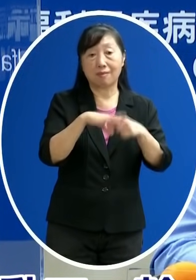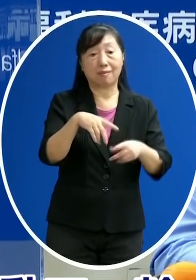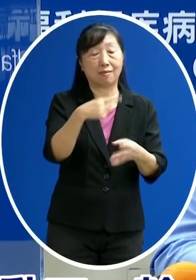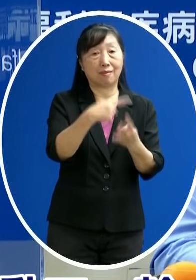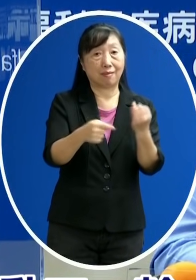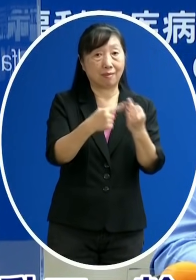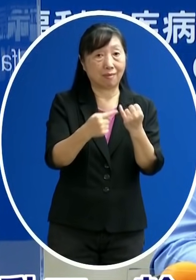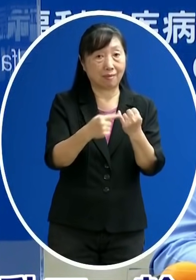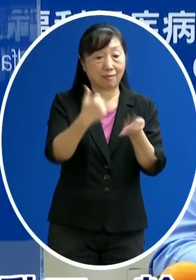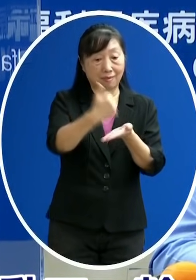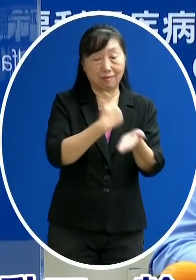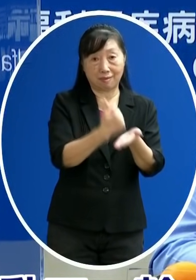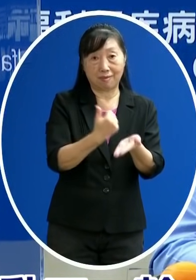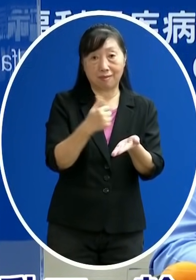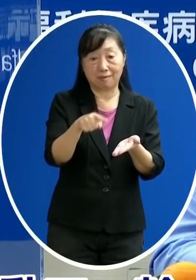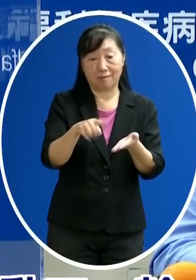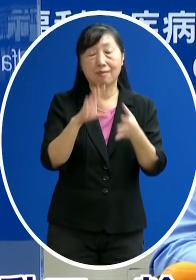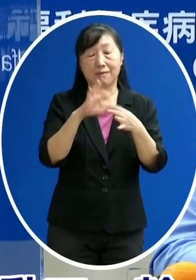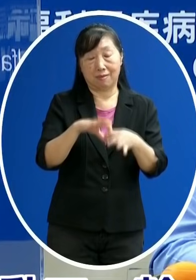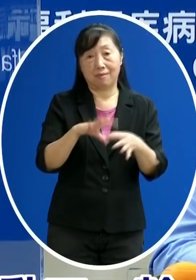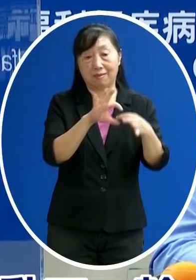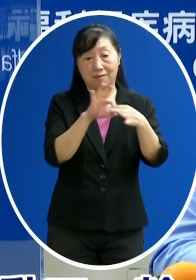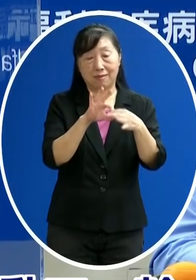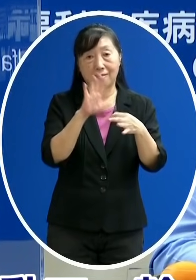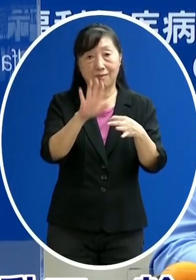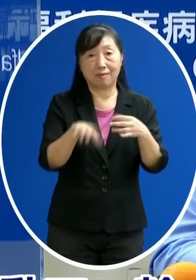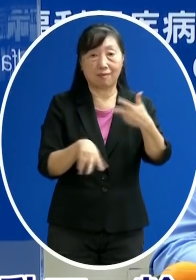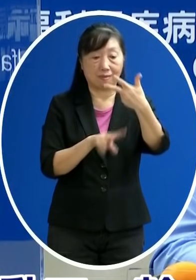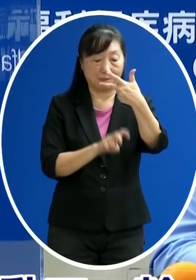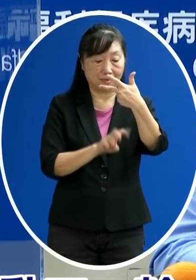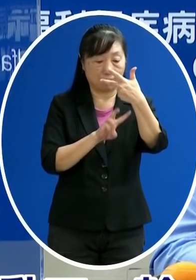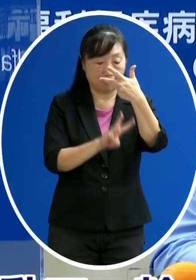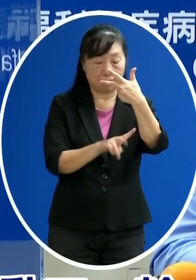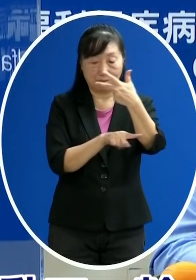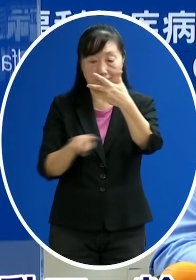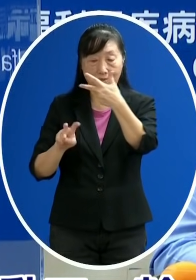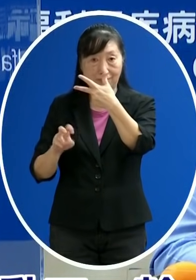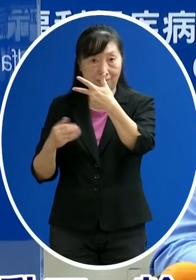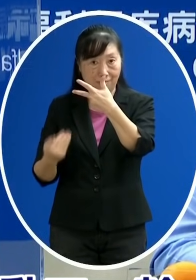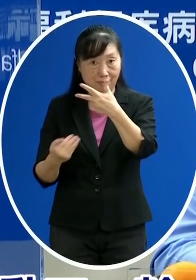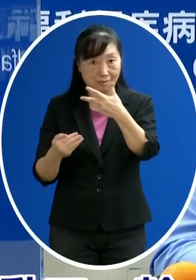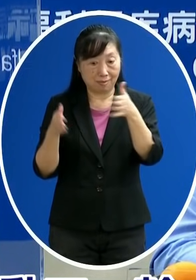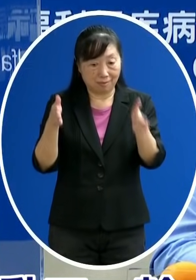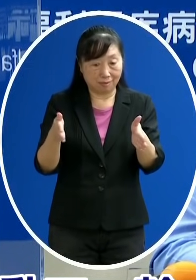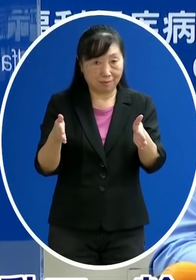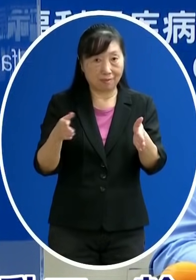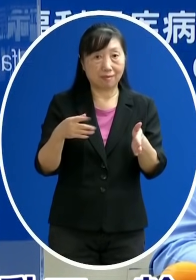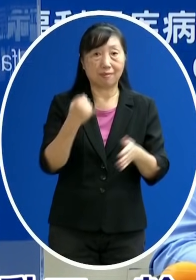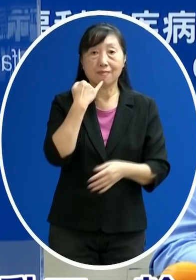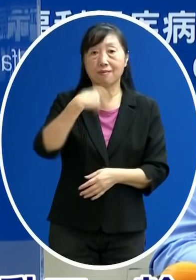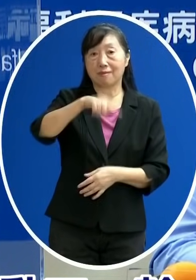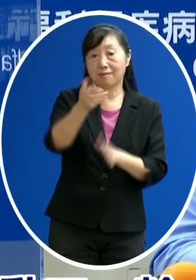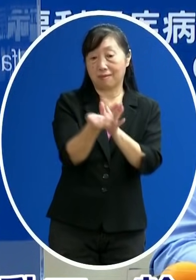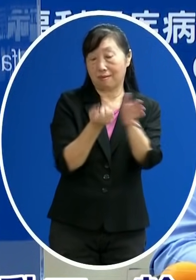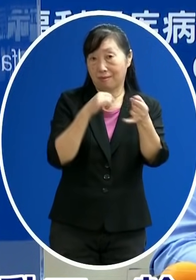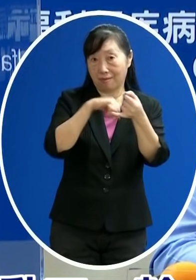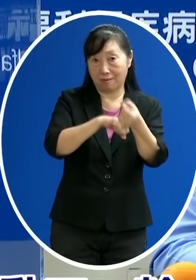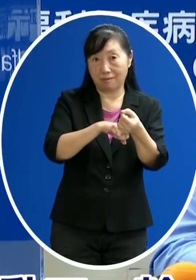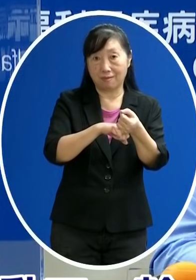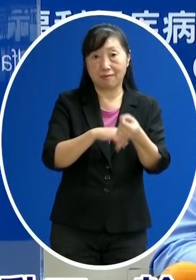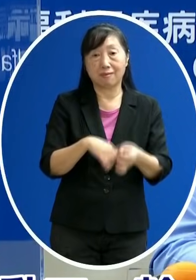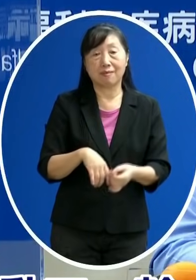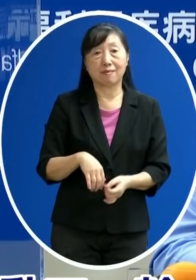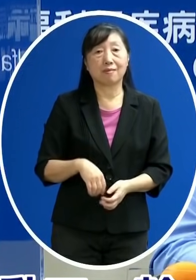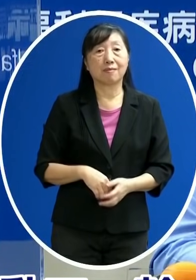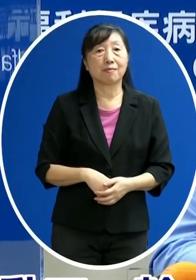量哈这有关。好，所以在这个7月23到7月29哈，大家可以来做预约哈，在这个时间